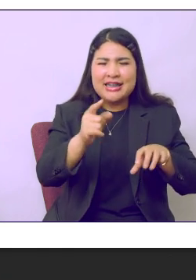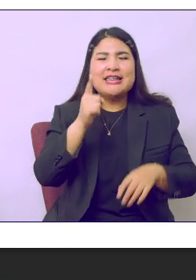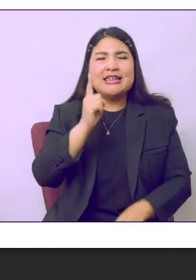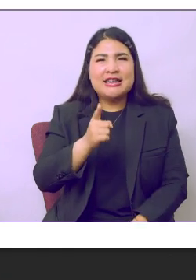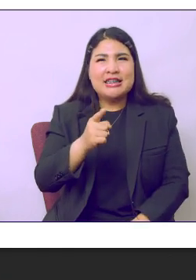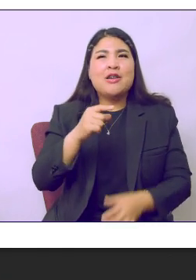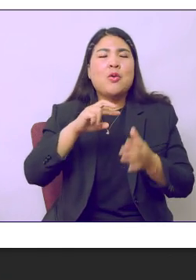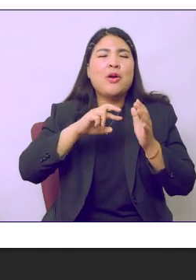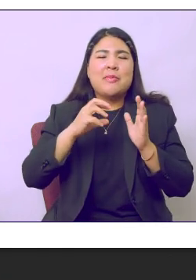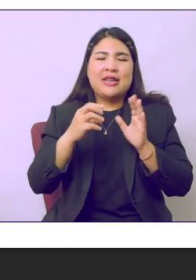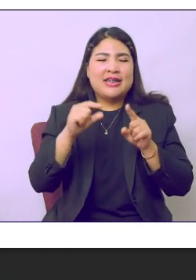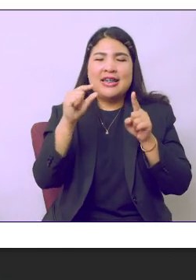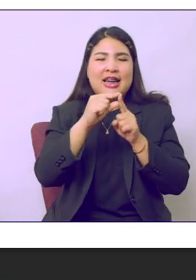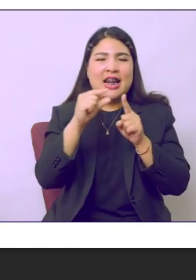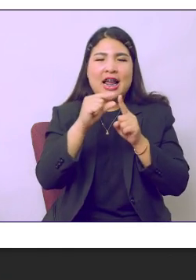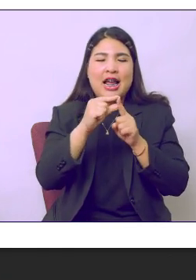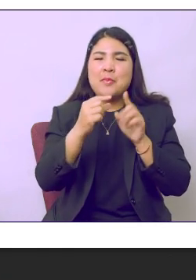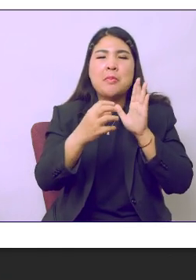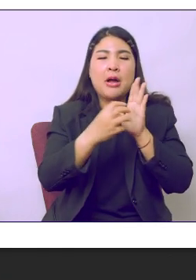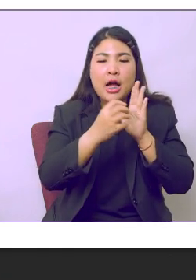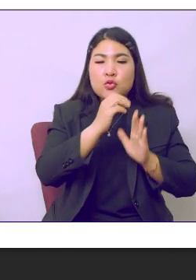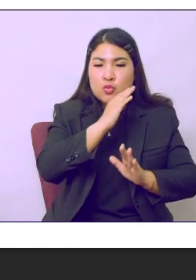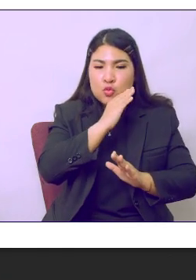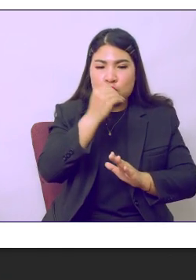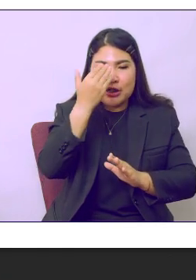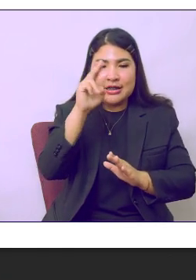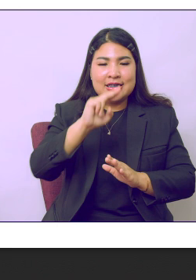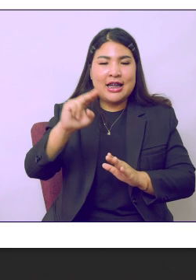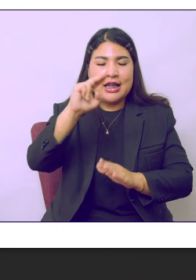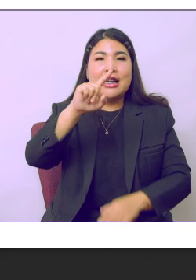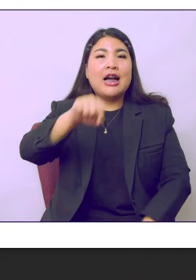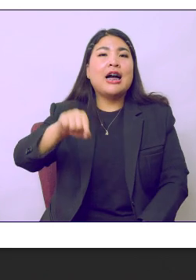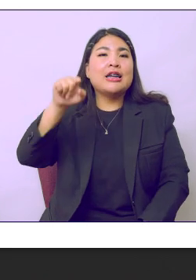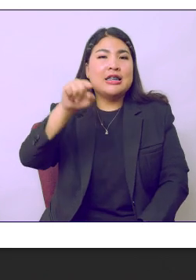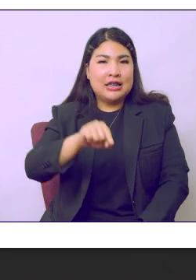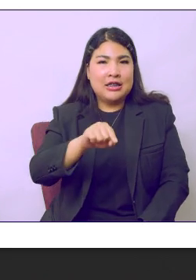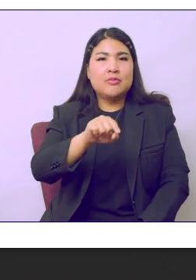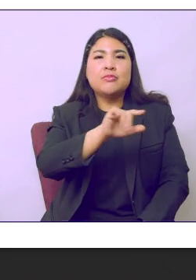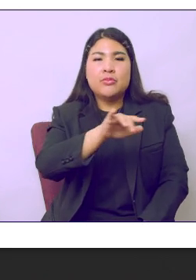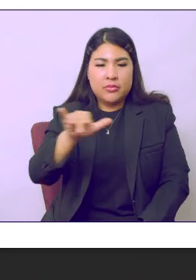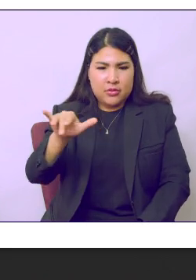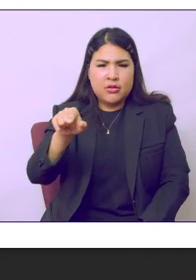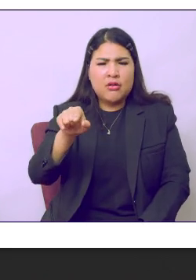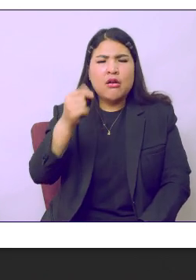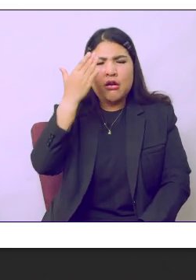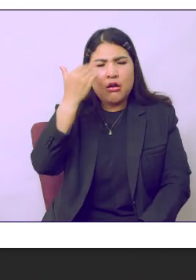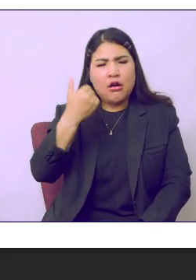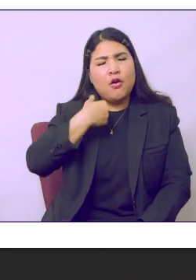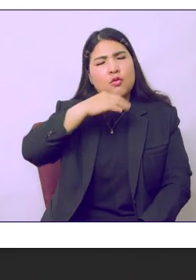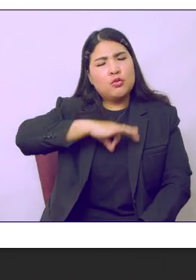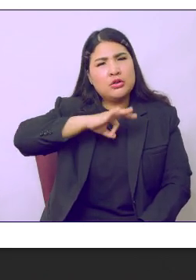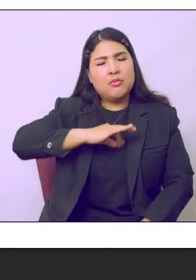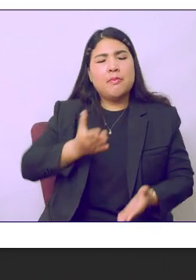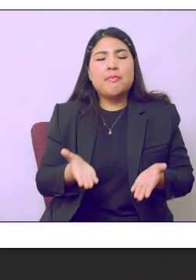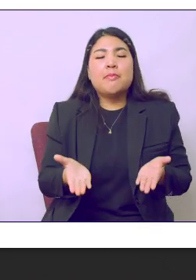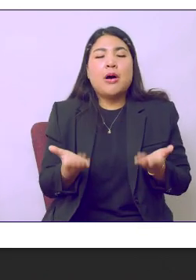สตินี่ตอนนี้เป็นคำกลางมากเลยเนาะพอใช้คำภาษาอังกฤษเนี่ยเขาเรียกว่าmindfulnessเนาะพอ mindfulnessจะรู้สึกมันเบา